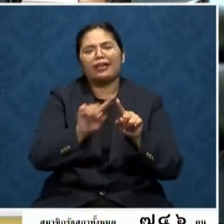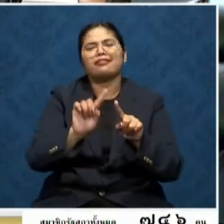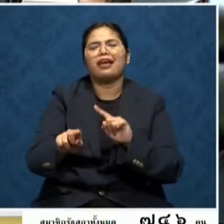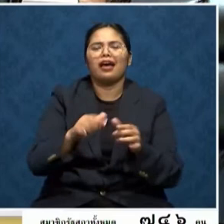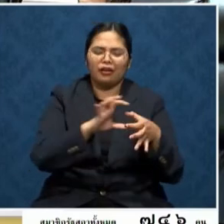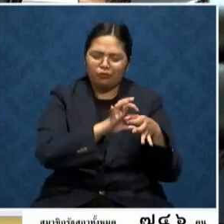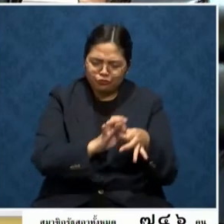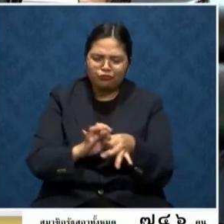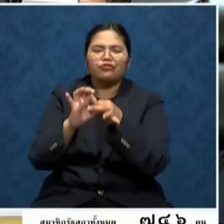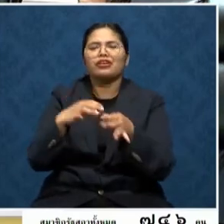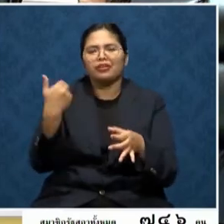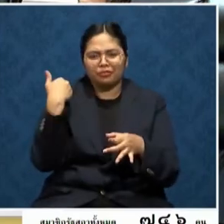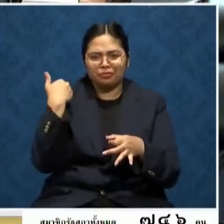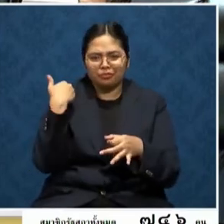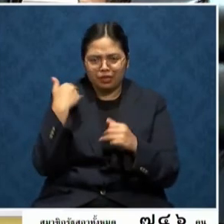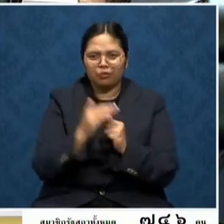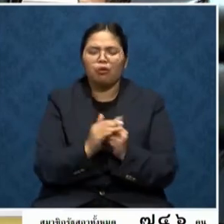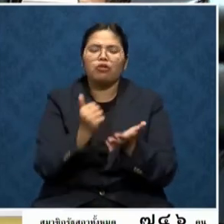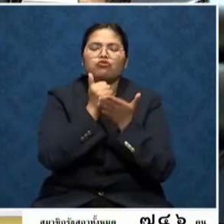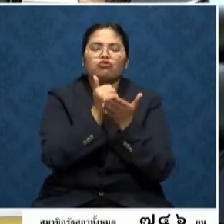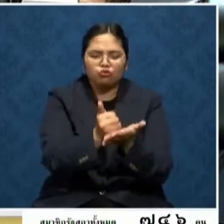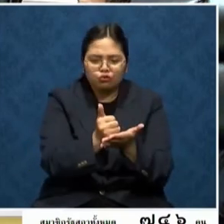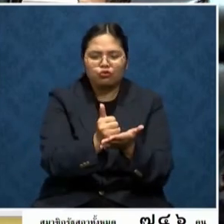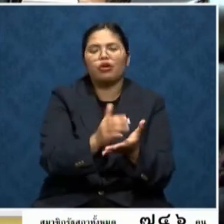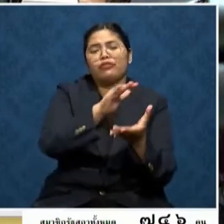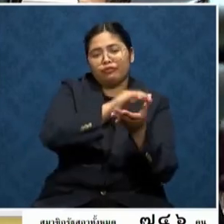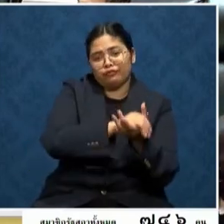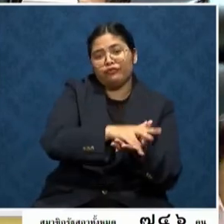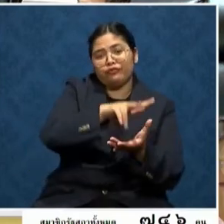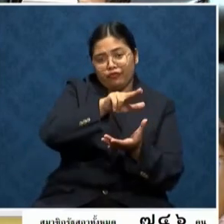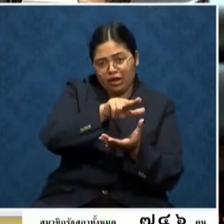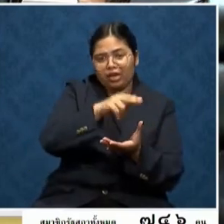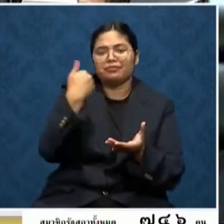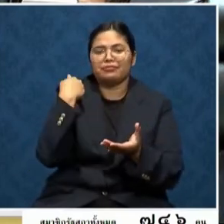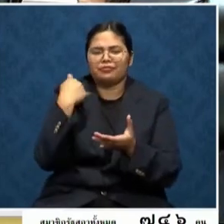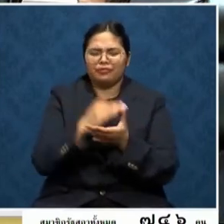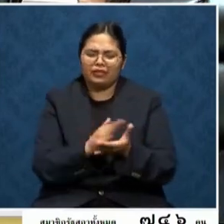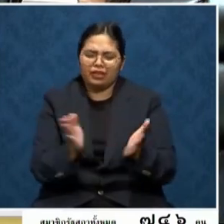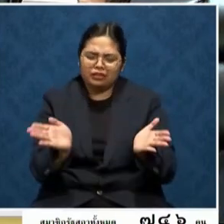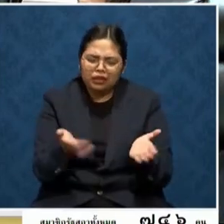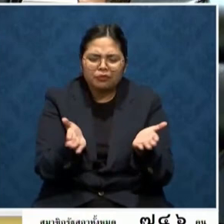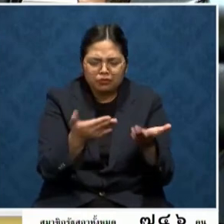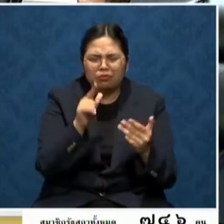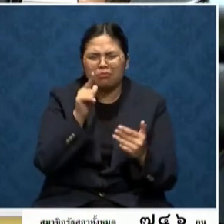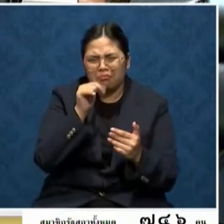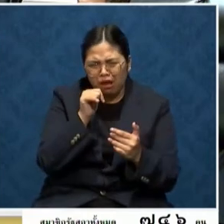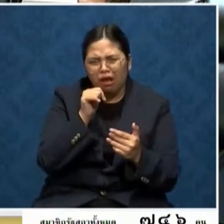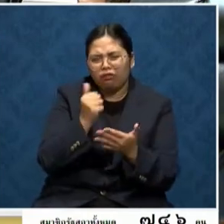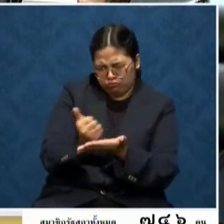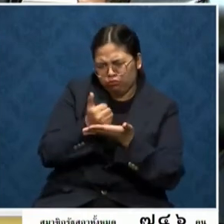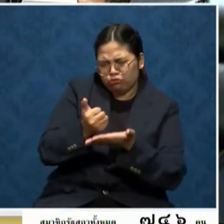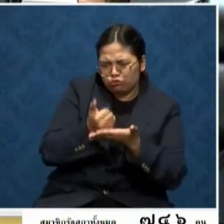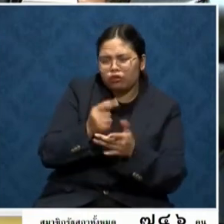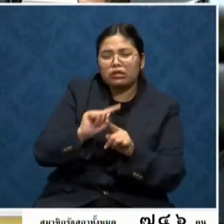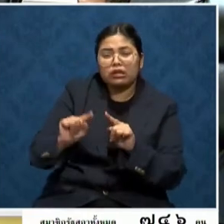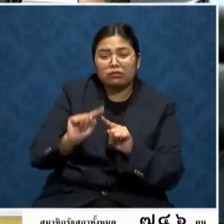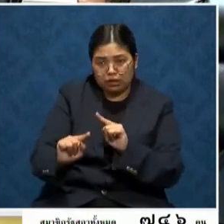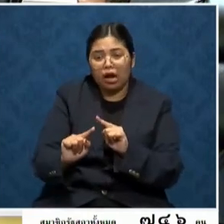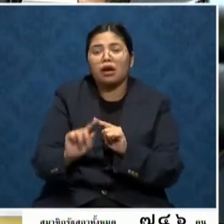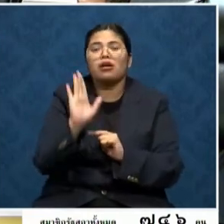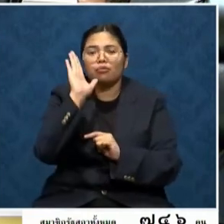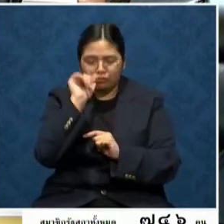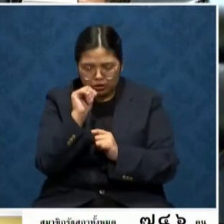ได้แบ่งเบาภาระจากภรรยาค่ะนอกจากนั้นยังช่วยสนับสนุนให้กำลังใจคุณแม่ที่ต้องการความช่วยเหลือค่ะปัจจุบันนะ